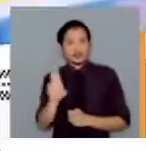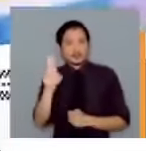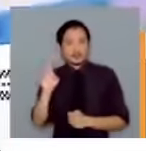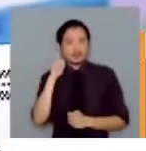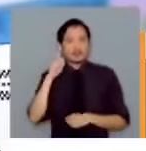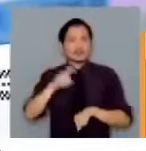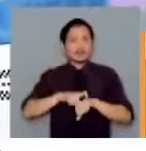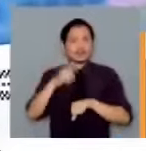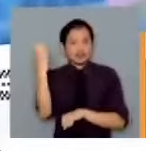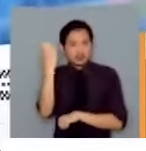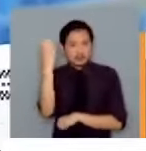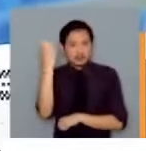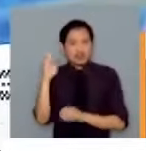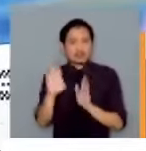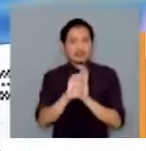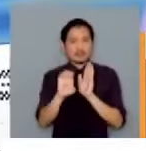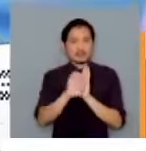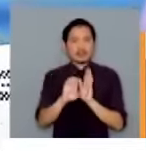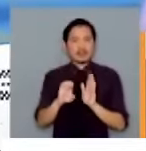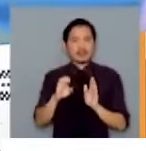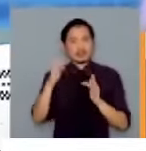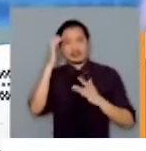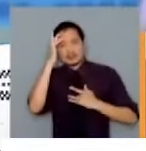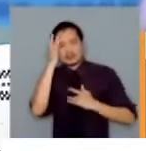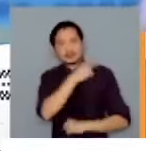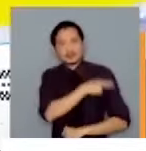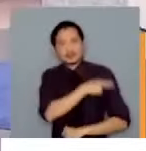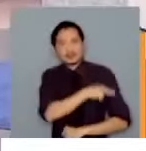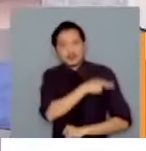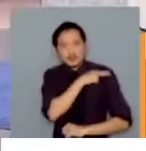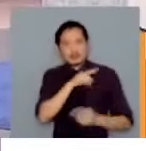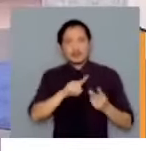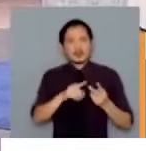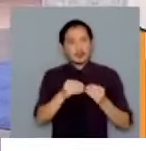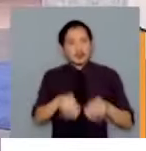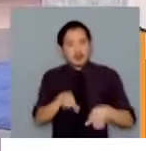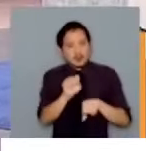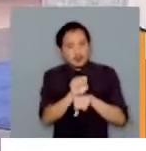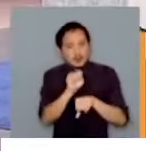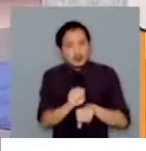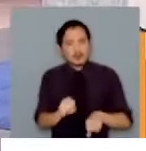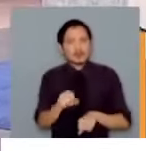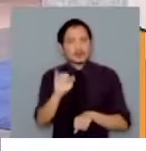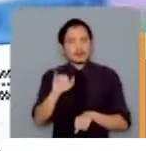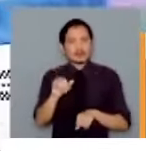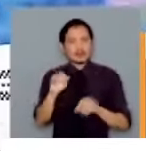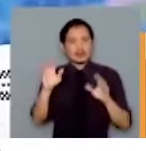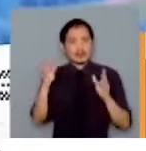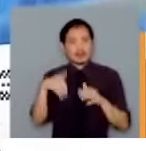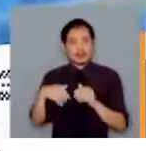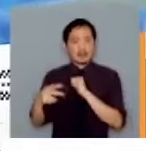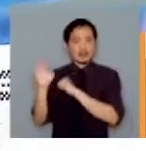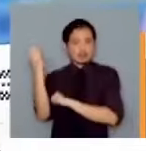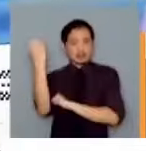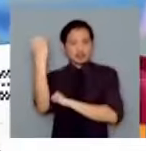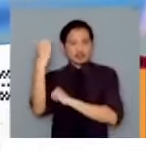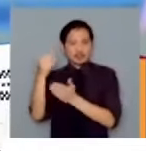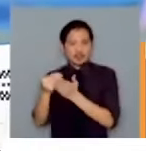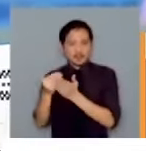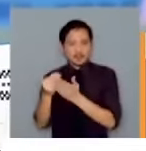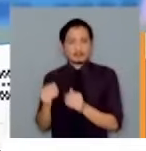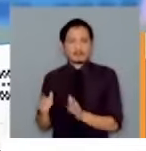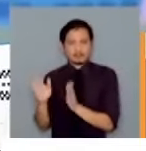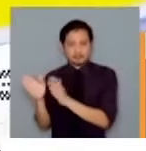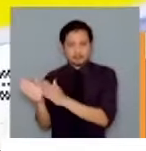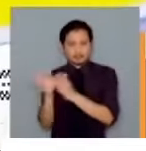ng pag nagkasakit ka or nag-loss ka ng job, di ba? Okay. Wala ka ng trabaho. Tapos after mo makaipon ng emergency